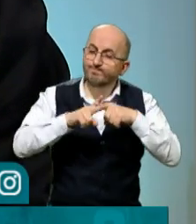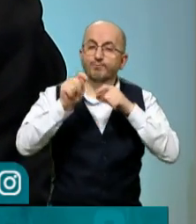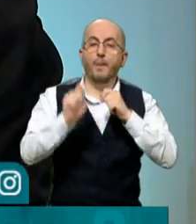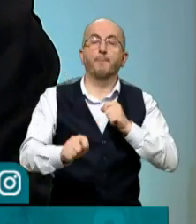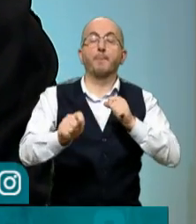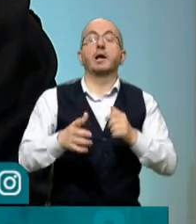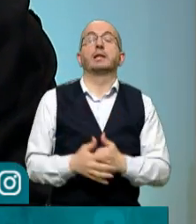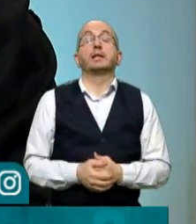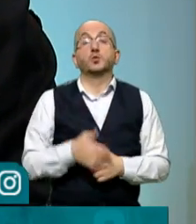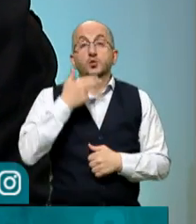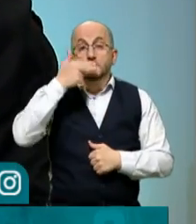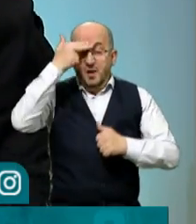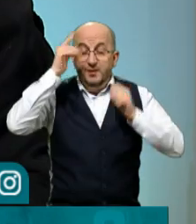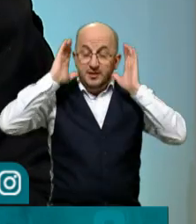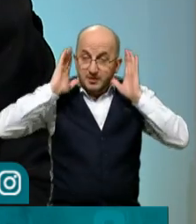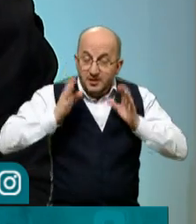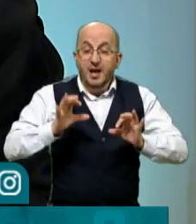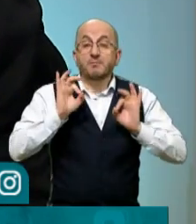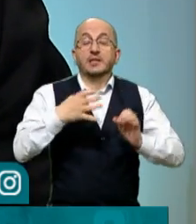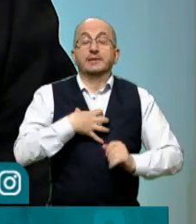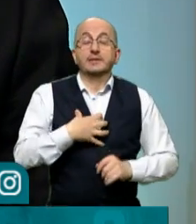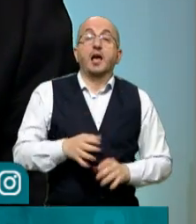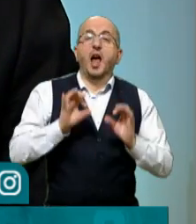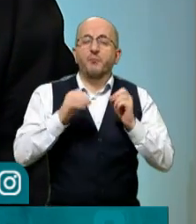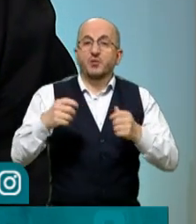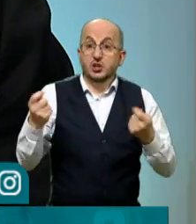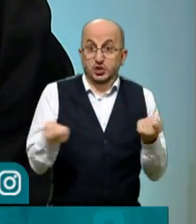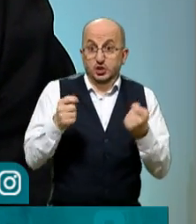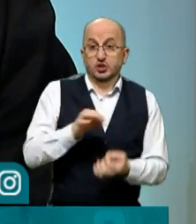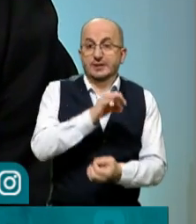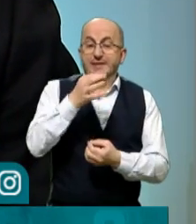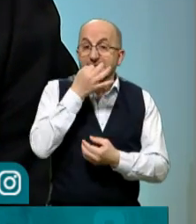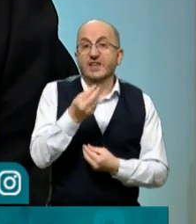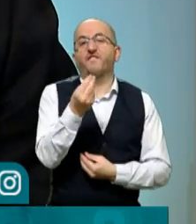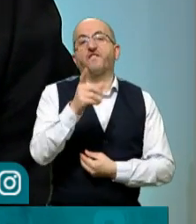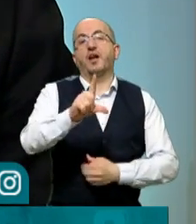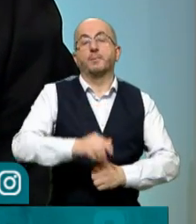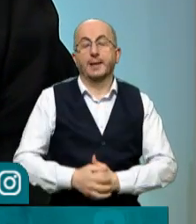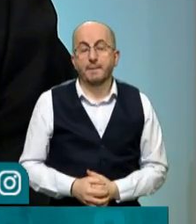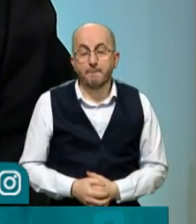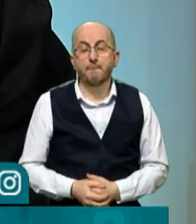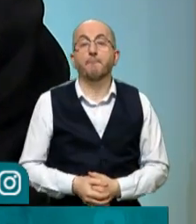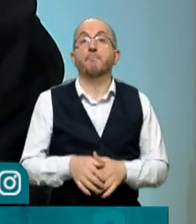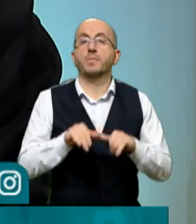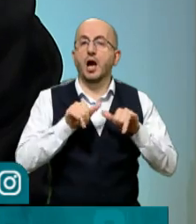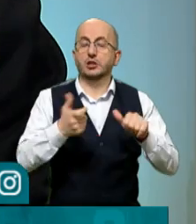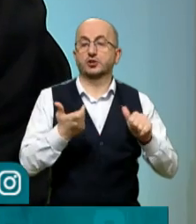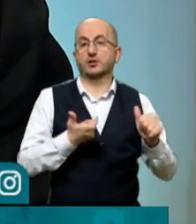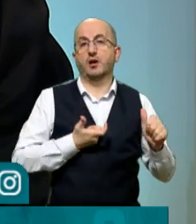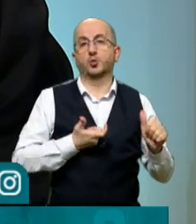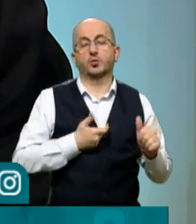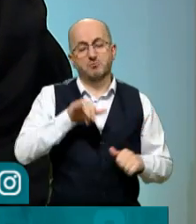ve ona göre de Cuma'nın kılınmasını hem kendisi hem de işçiler için imkan tanımalı. Zaten bu aynı zamanda anayasal bir